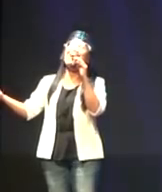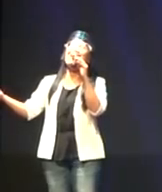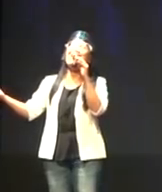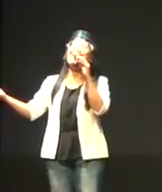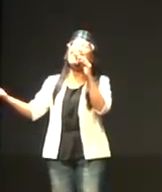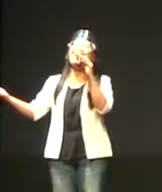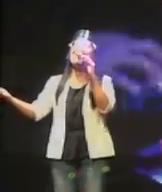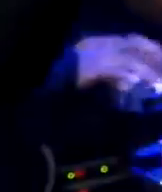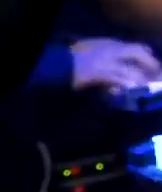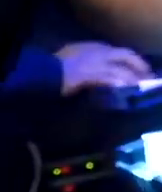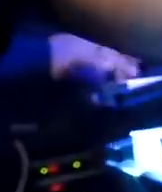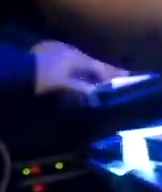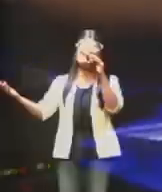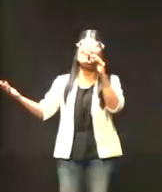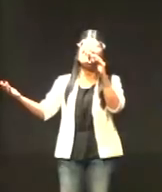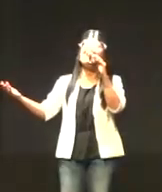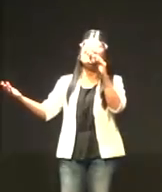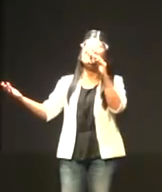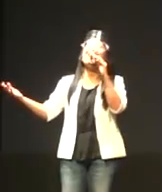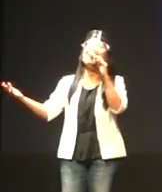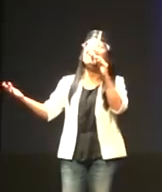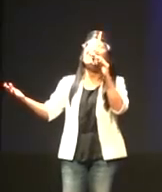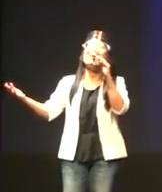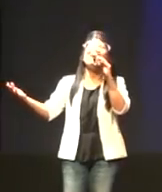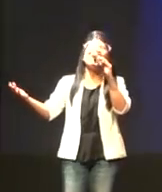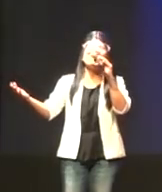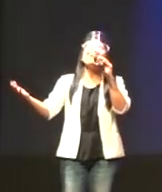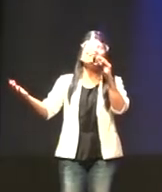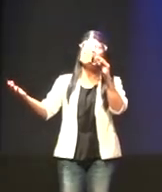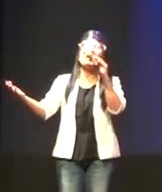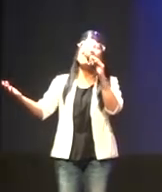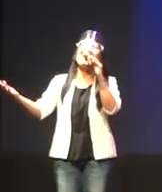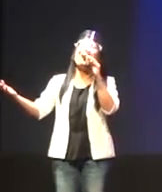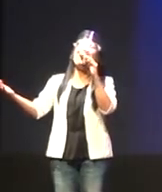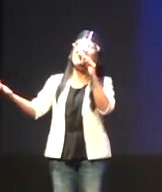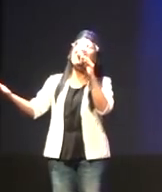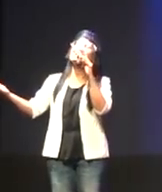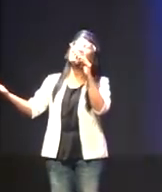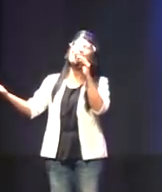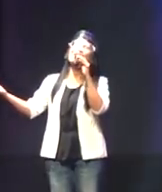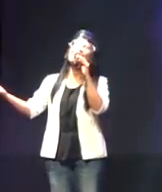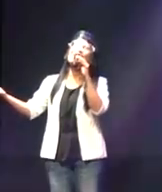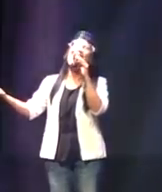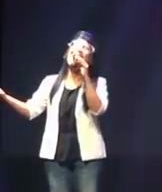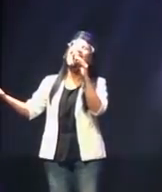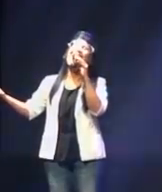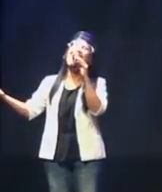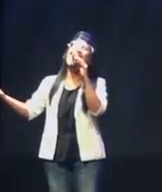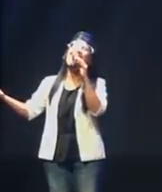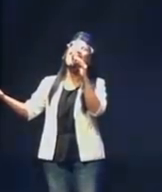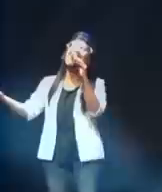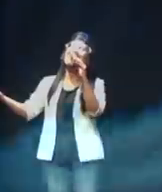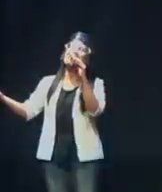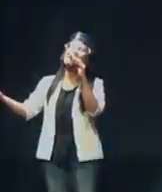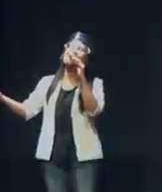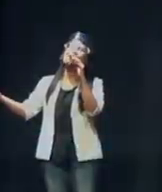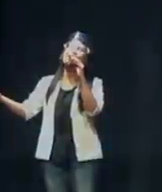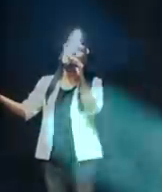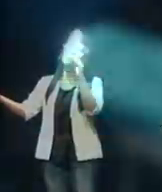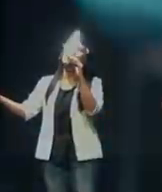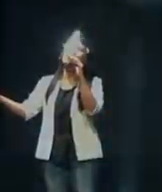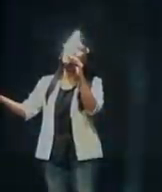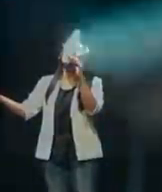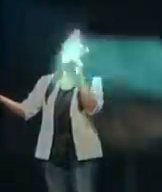dimanapun engkau beribadah saat ini. Mari naikkan penyembahanmu di hadapan Tuhan.